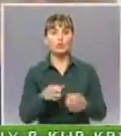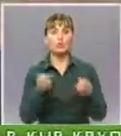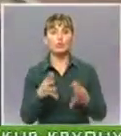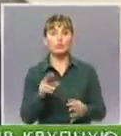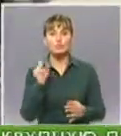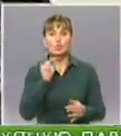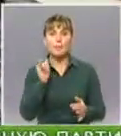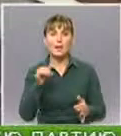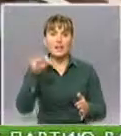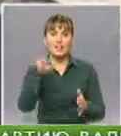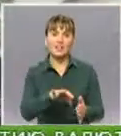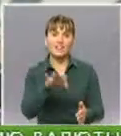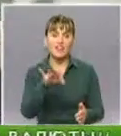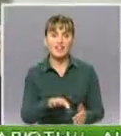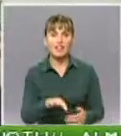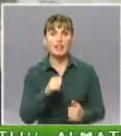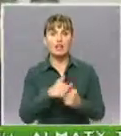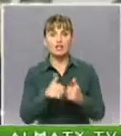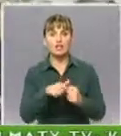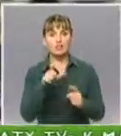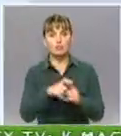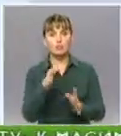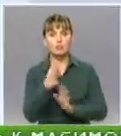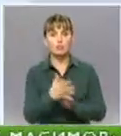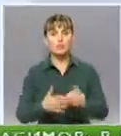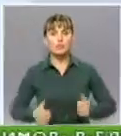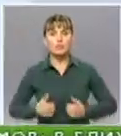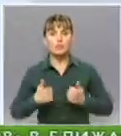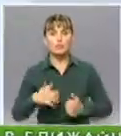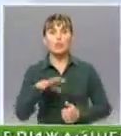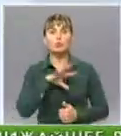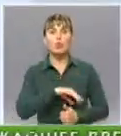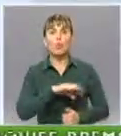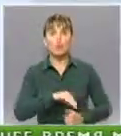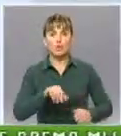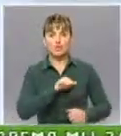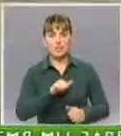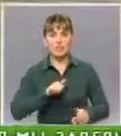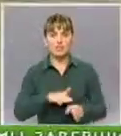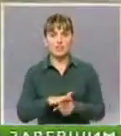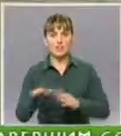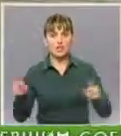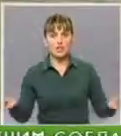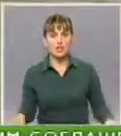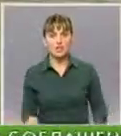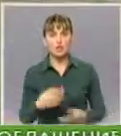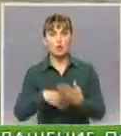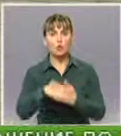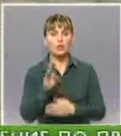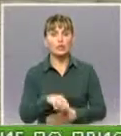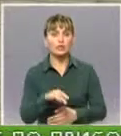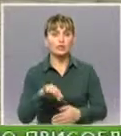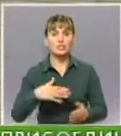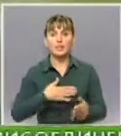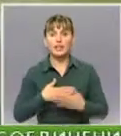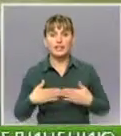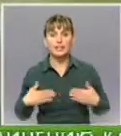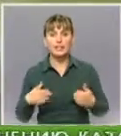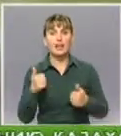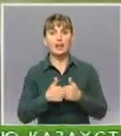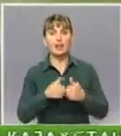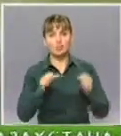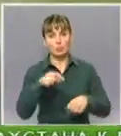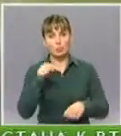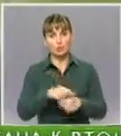заваривания чая. Каждым жестом и словом они стремятся к духовному самосовершенствованию. Поэтому уходить из зала не хотелось никому. Каждый смог ощутить